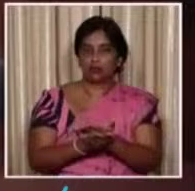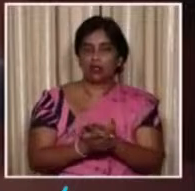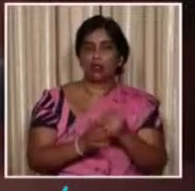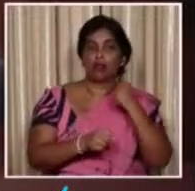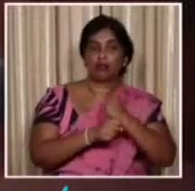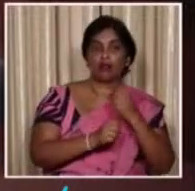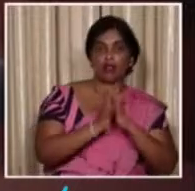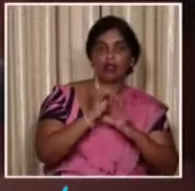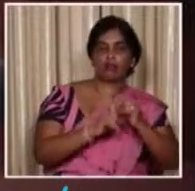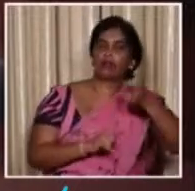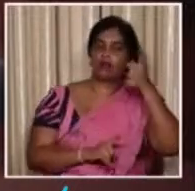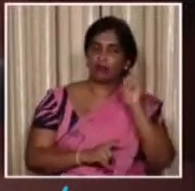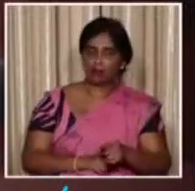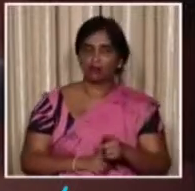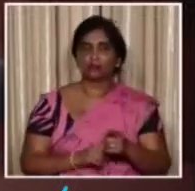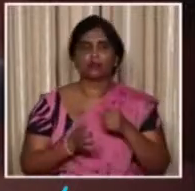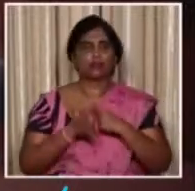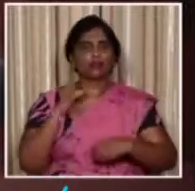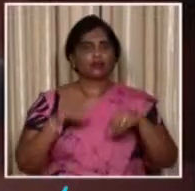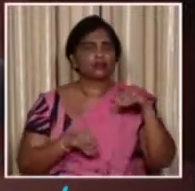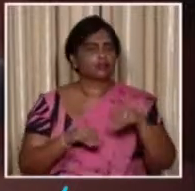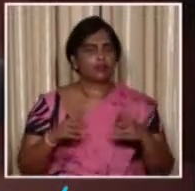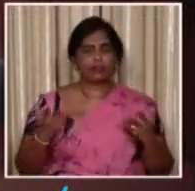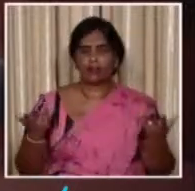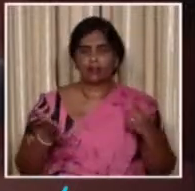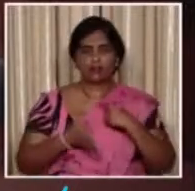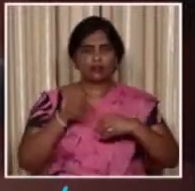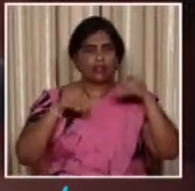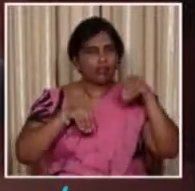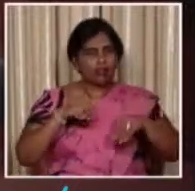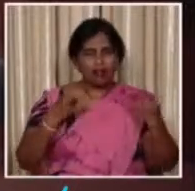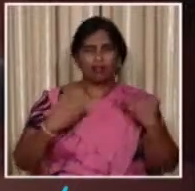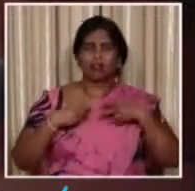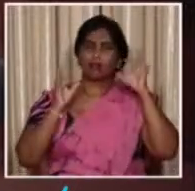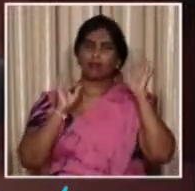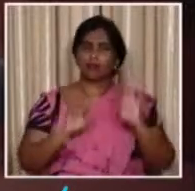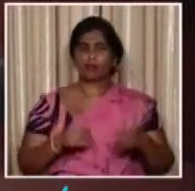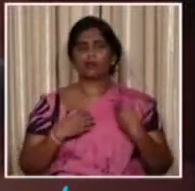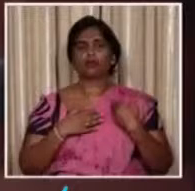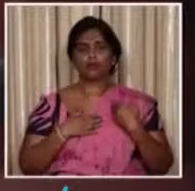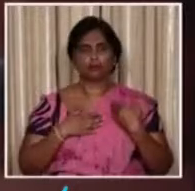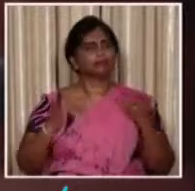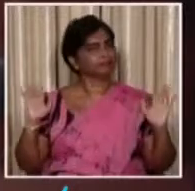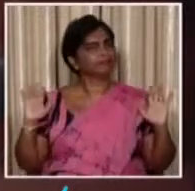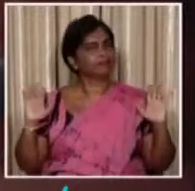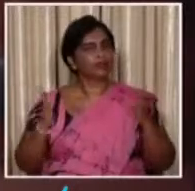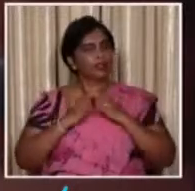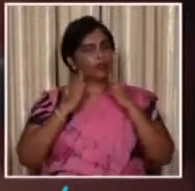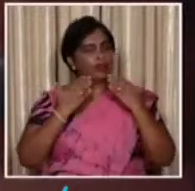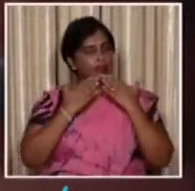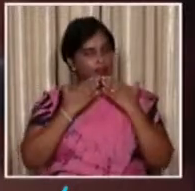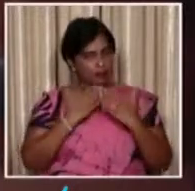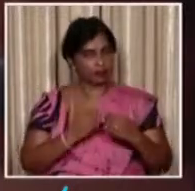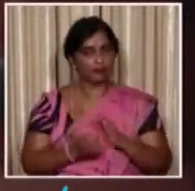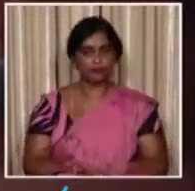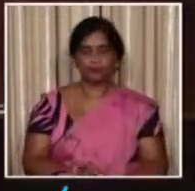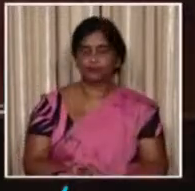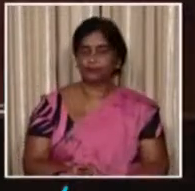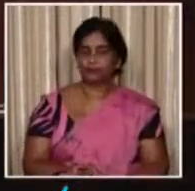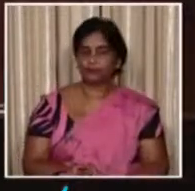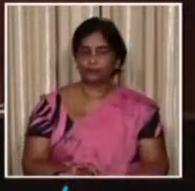පක්ෂ අමාත්‍යවරයා ස්ථිර කරන්නේ එතන ඡන්දයක් නැහැ නැති ඡන්දකට අපි හිටියේ නැහැ එච්චර බොහොම ඉස්සුති නියෝජකතාන එකතුමනි